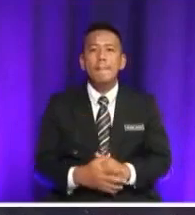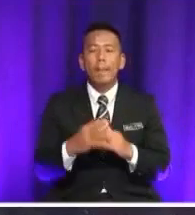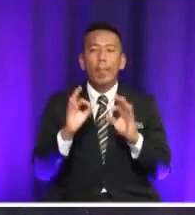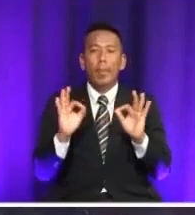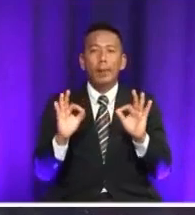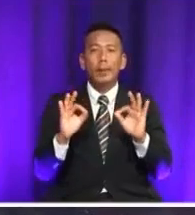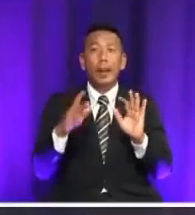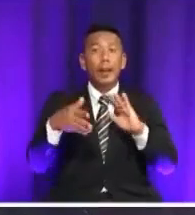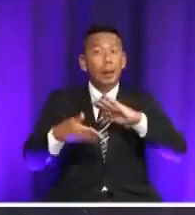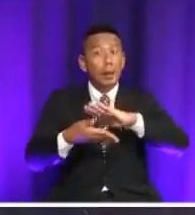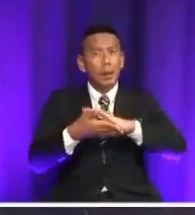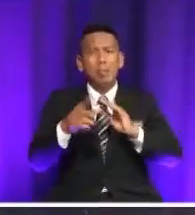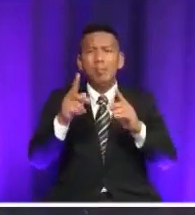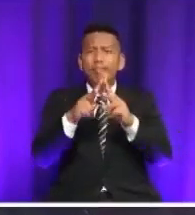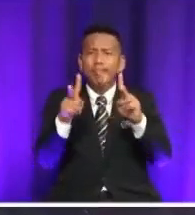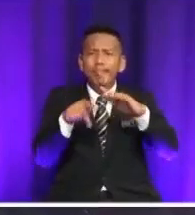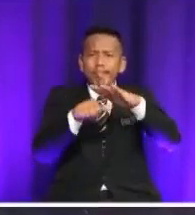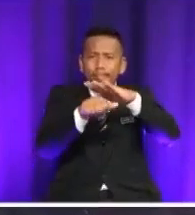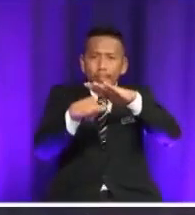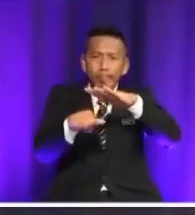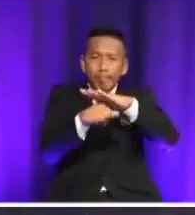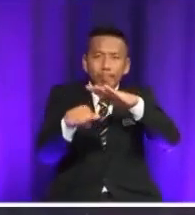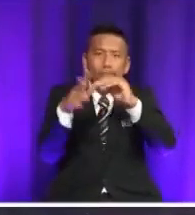tampak pada yang paling basic tadi